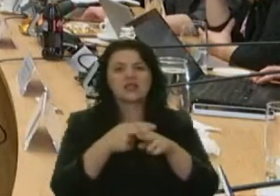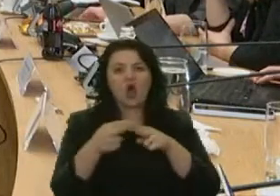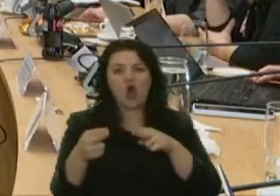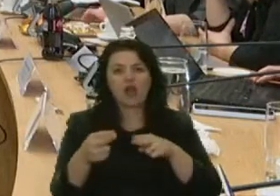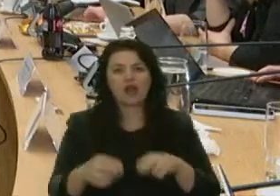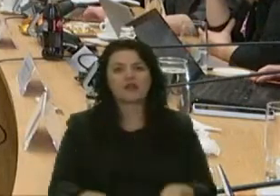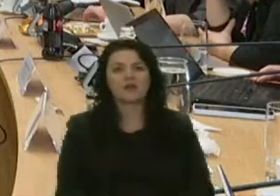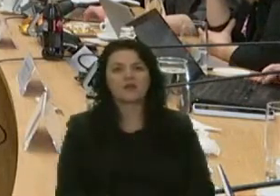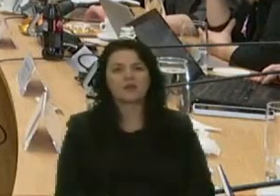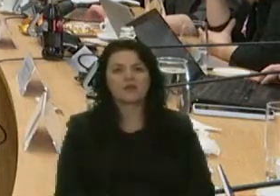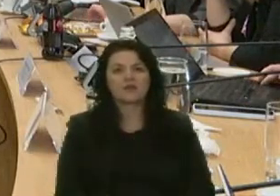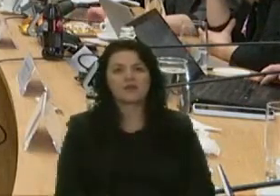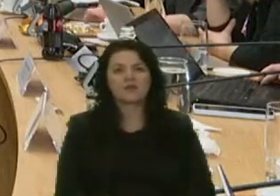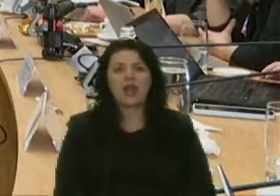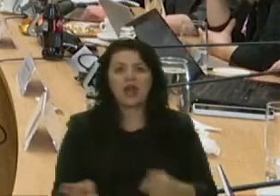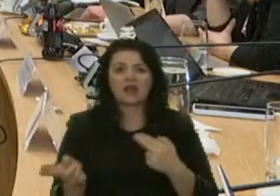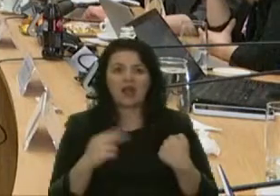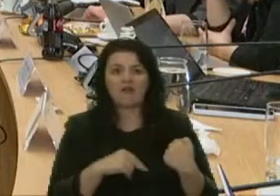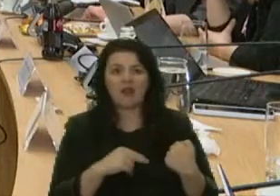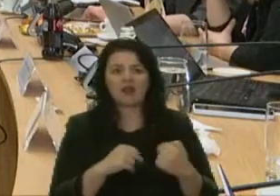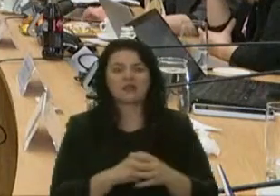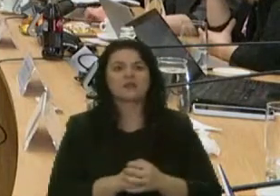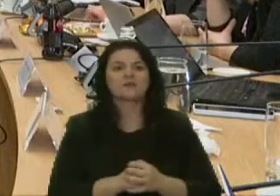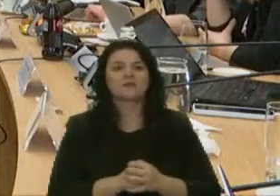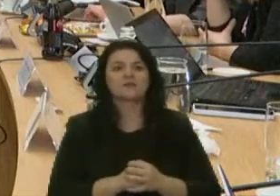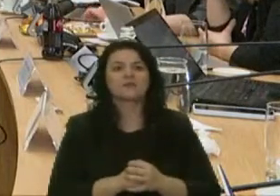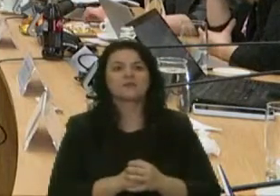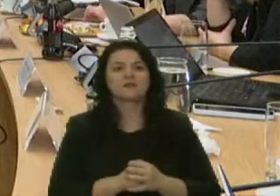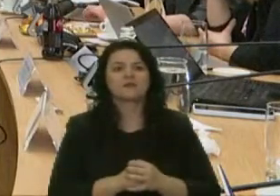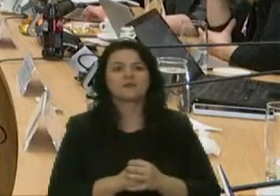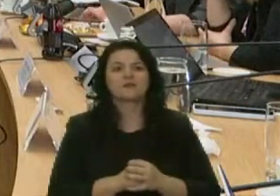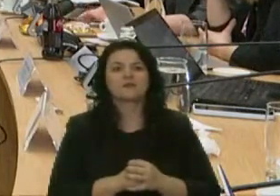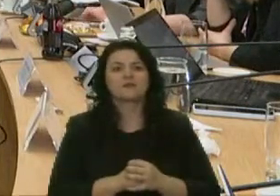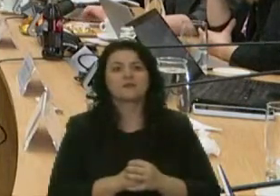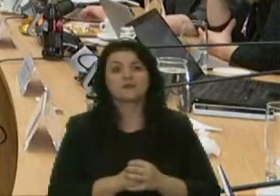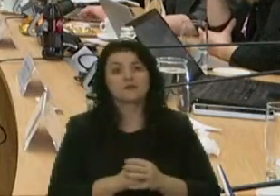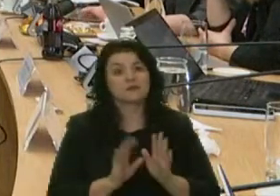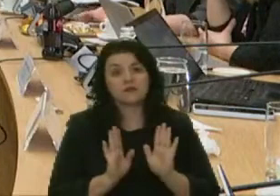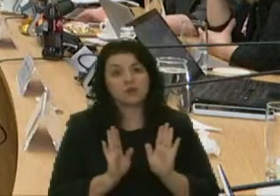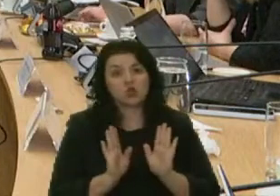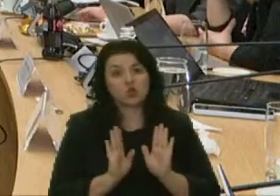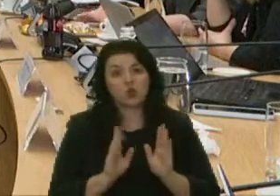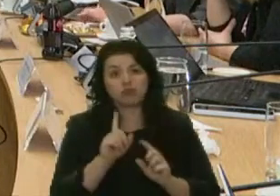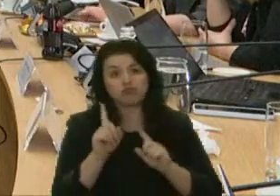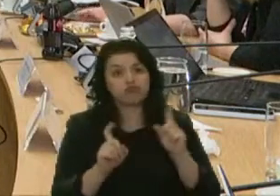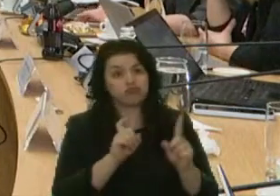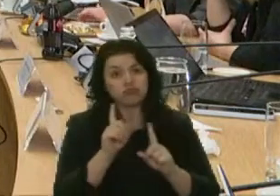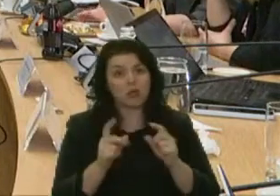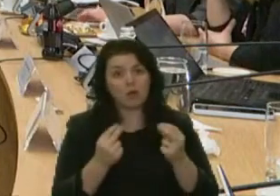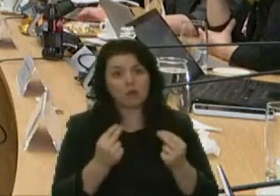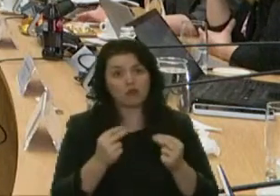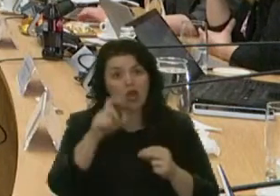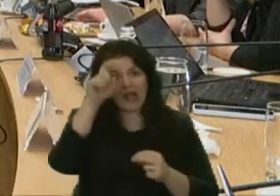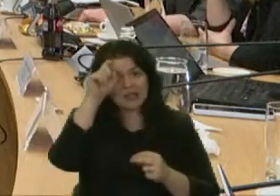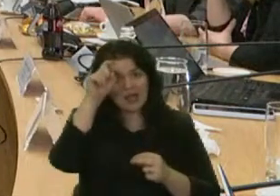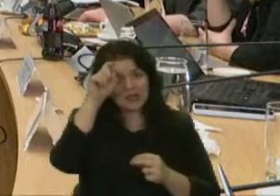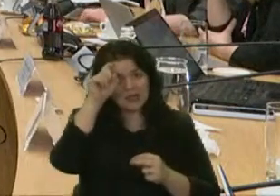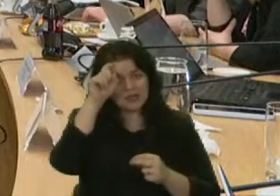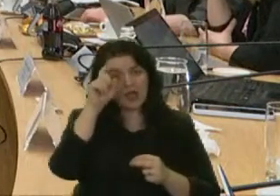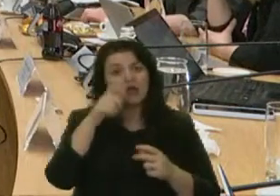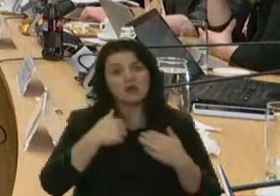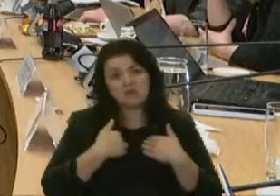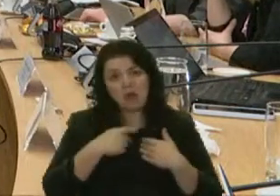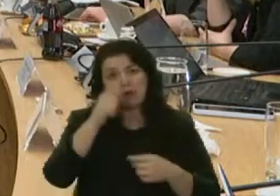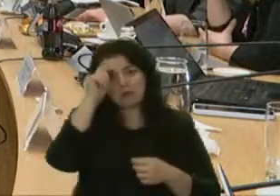Deci revenind la la subiect nu pun sub semnul îndoielii Buna dumneavoastră credință chiar o apreciez